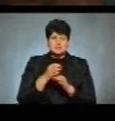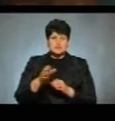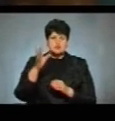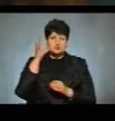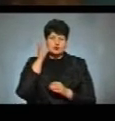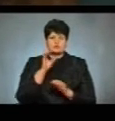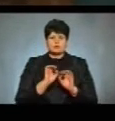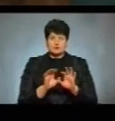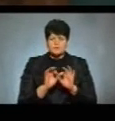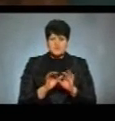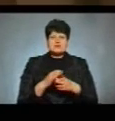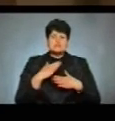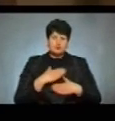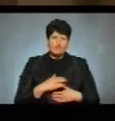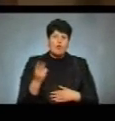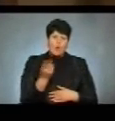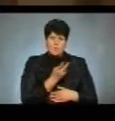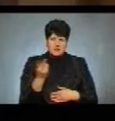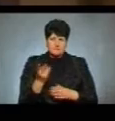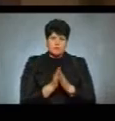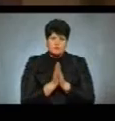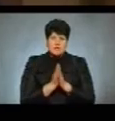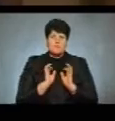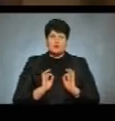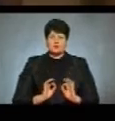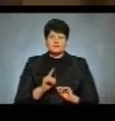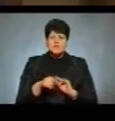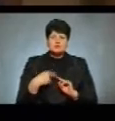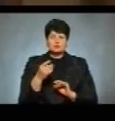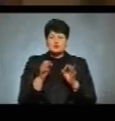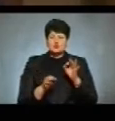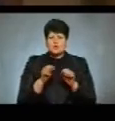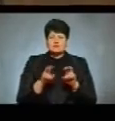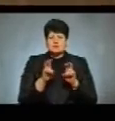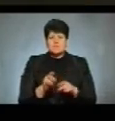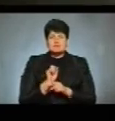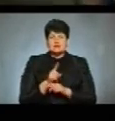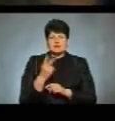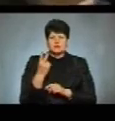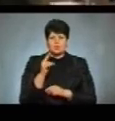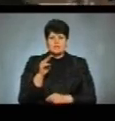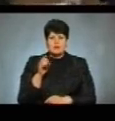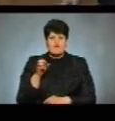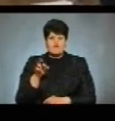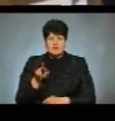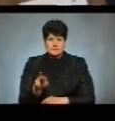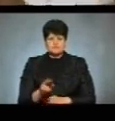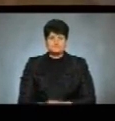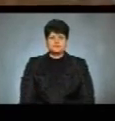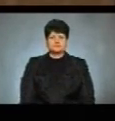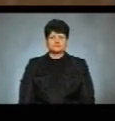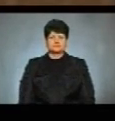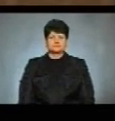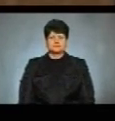суд задовольнив обидва клопотання прокурора. Наступне судове засідання призначили на 2 травня. Любов Гадомська, Василь